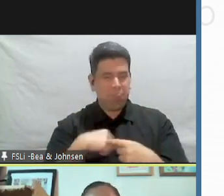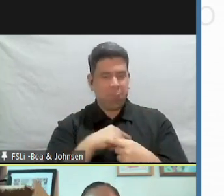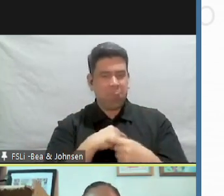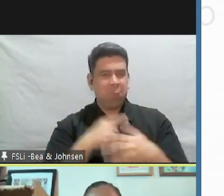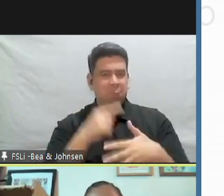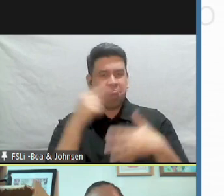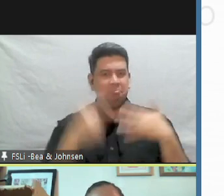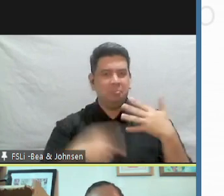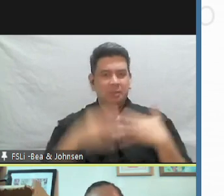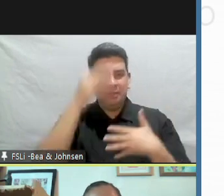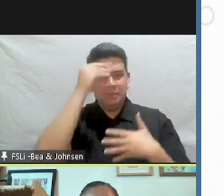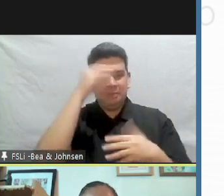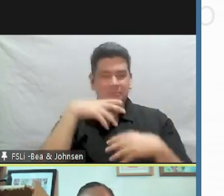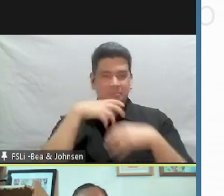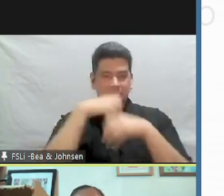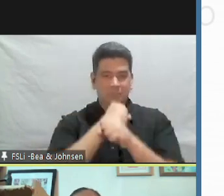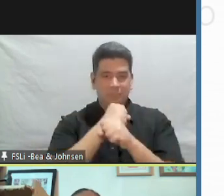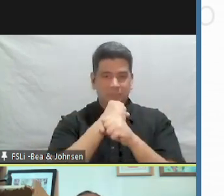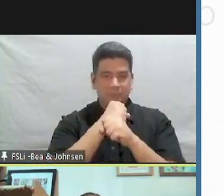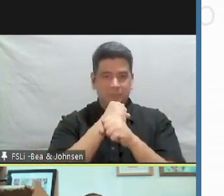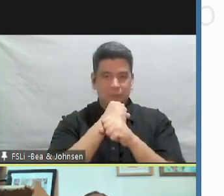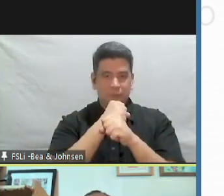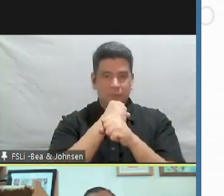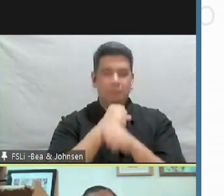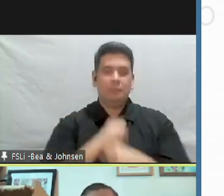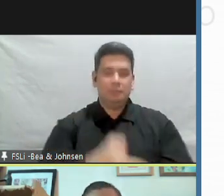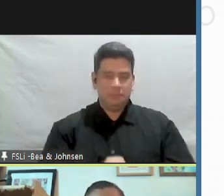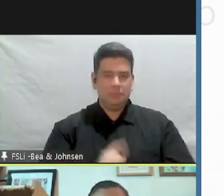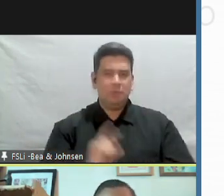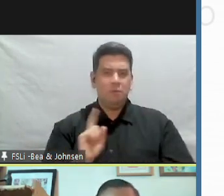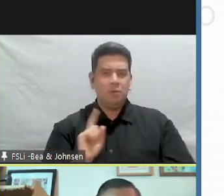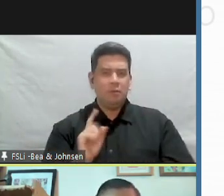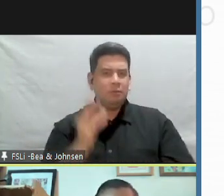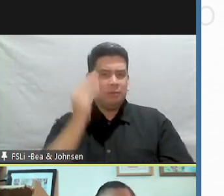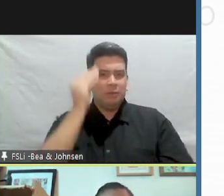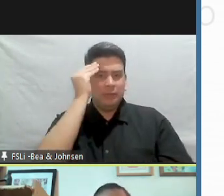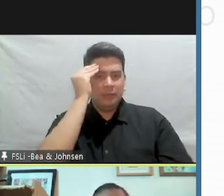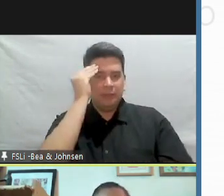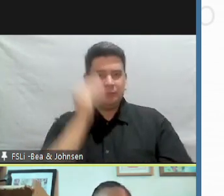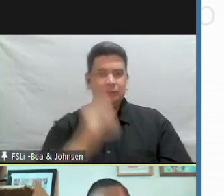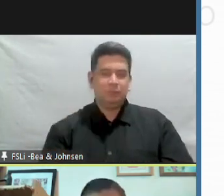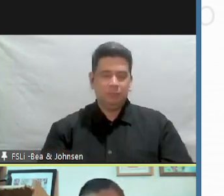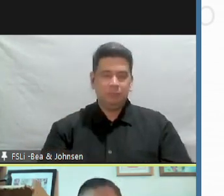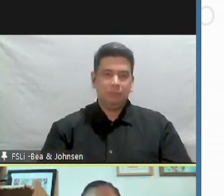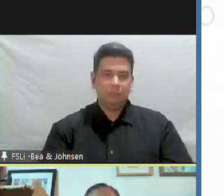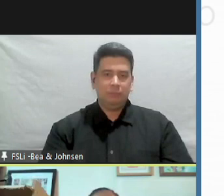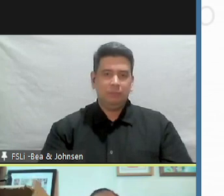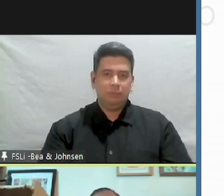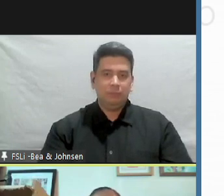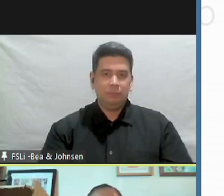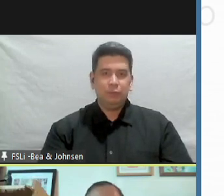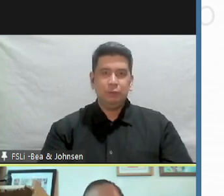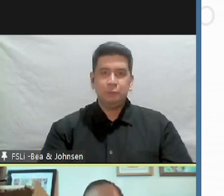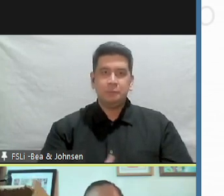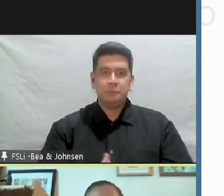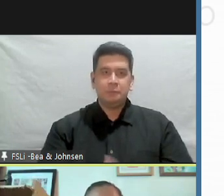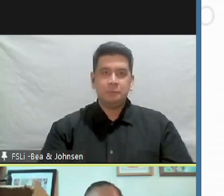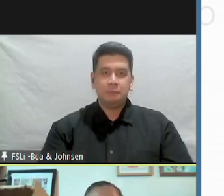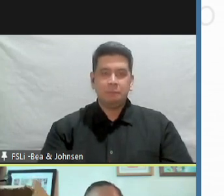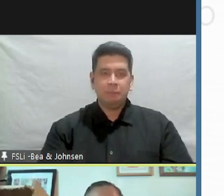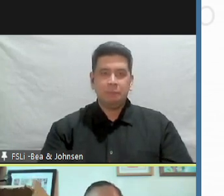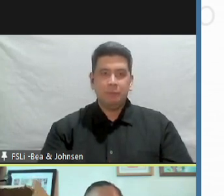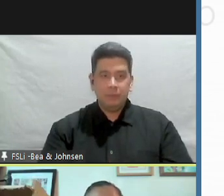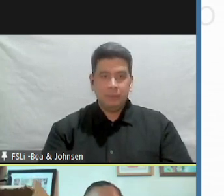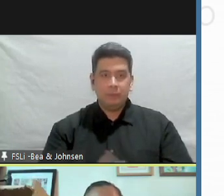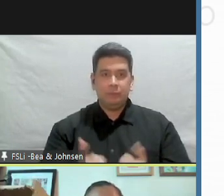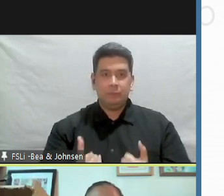ito yung pagbubuod, ano-ano yung mga nakuha ko o nakuha natin, I suppose. So, dito sa learning